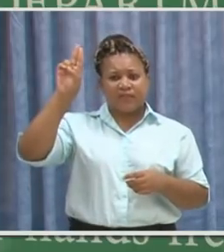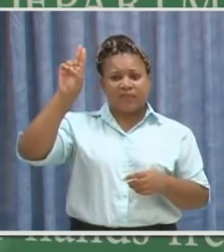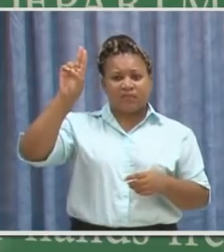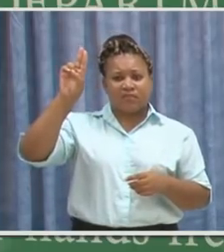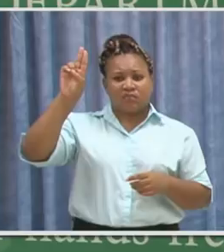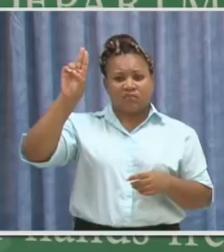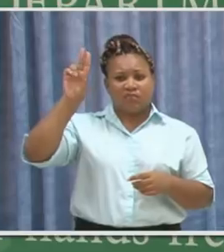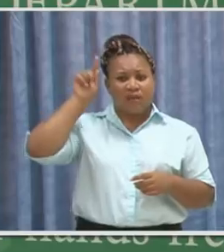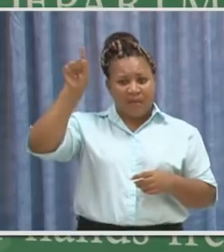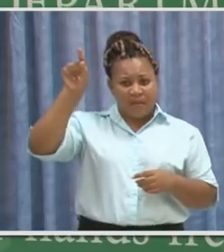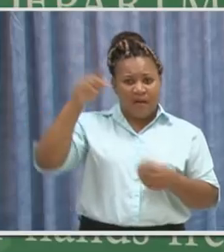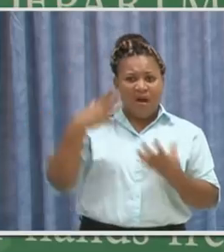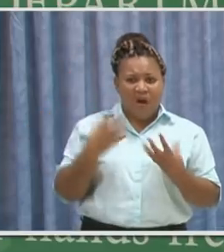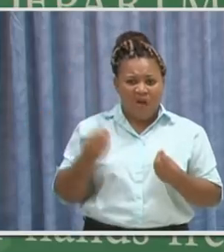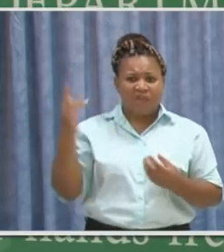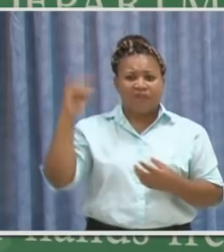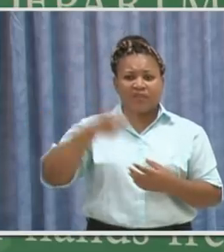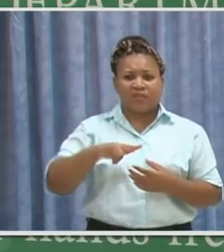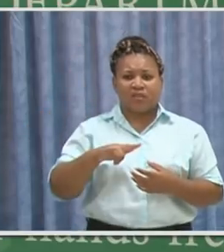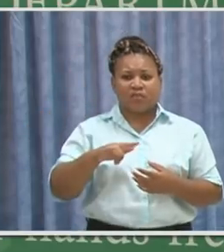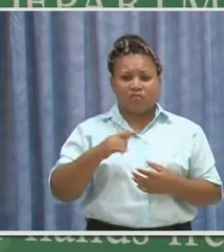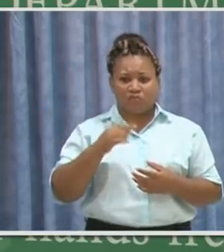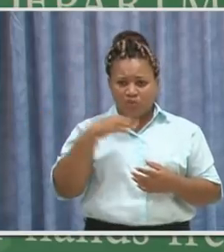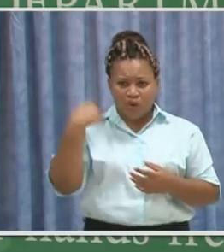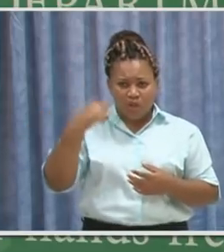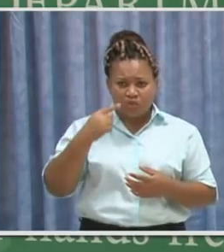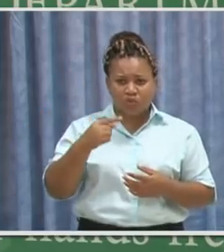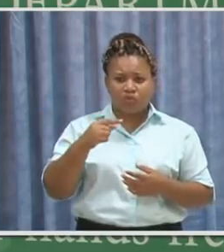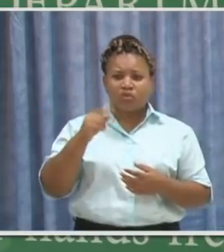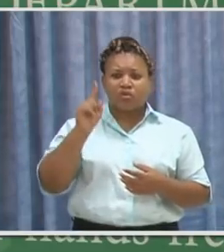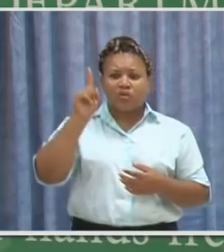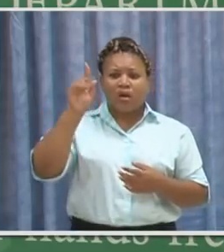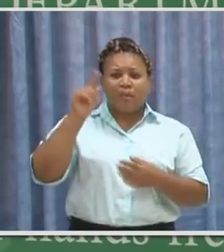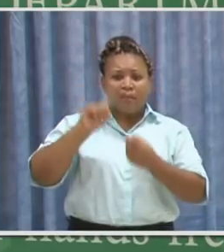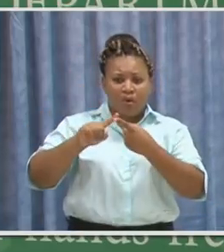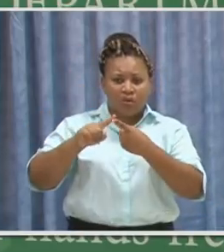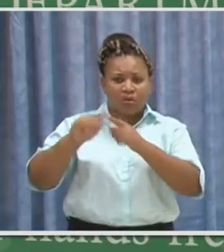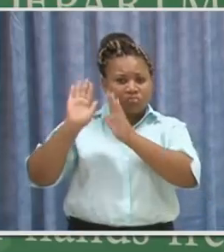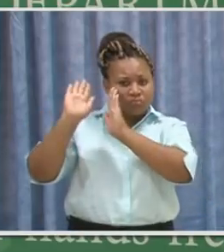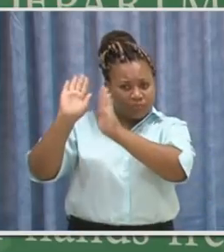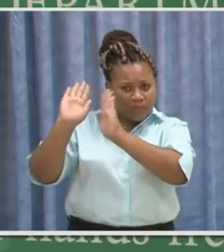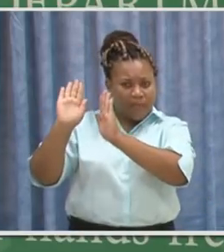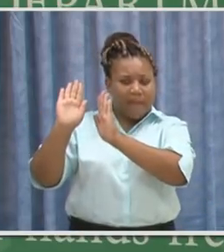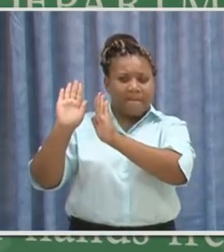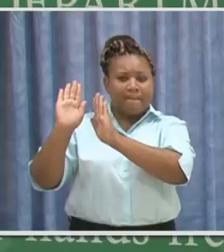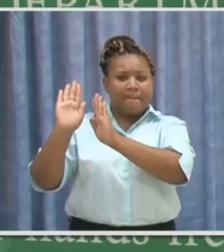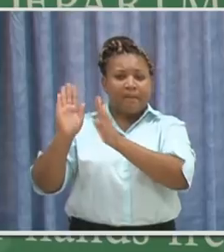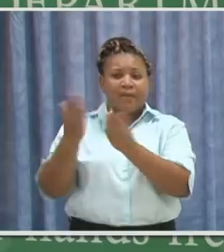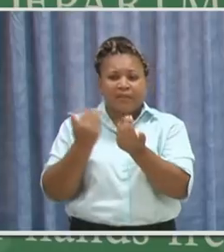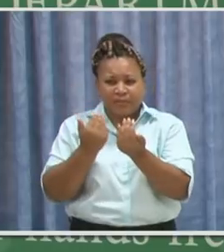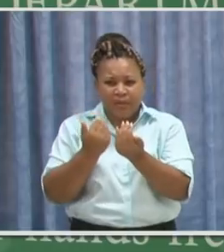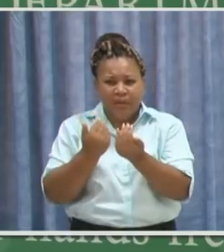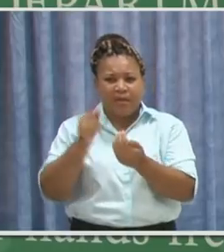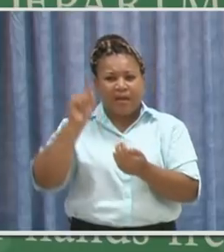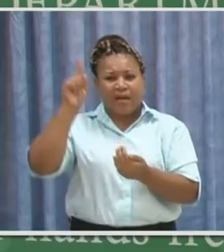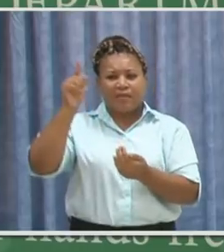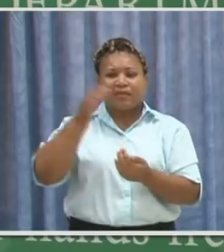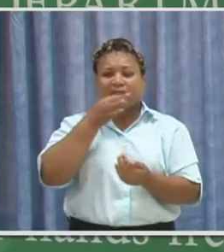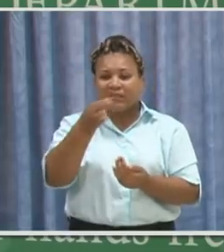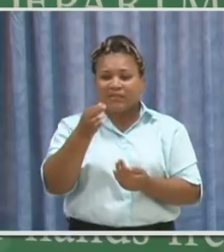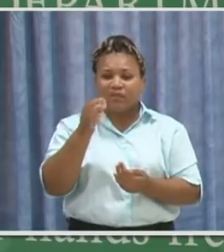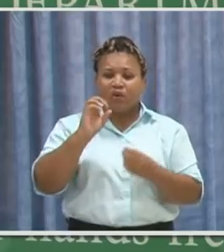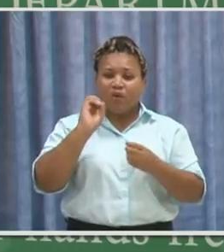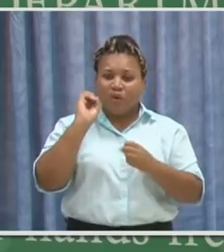seulement si tu totalement safe dit oui au cas où on est tu peux OK mais right now